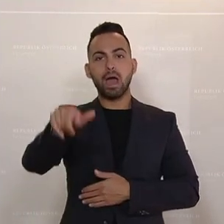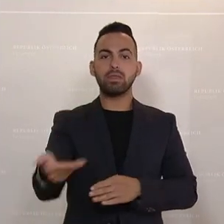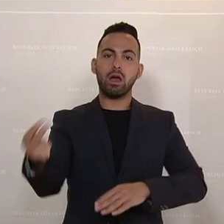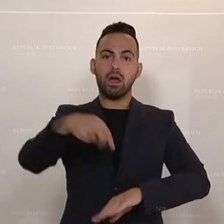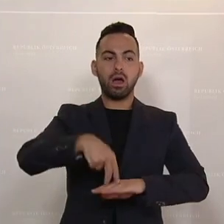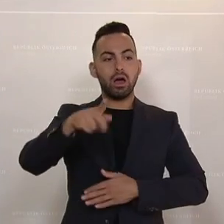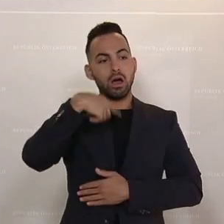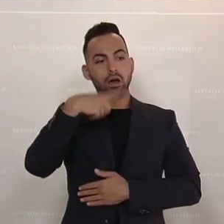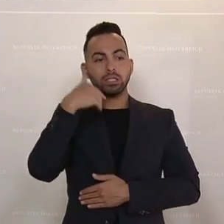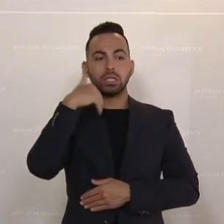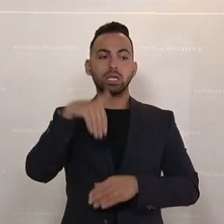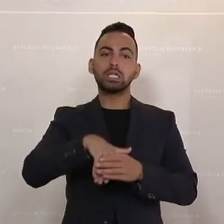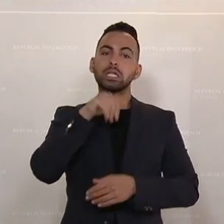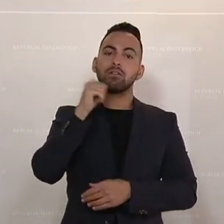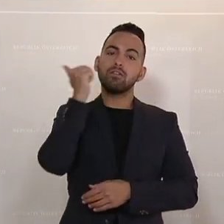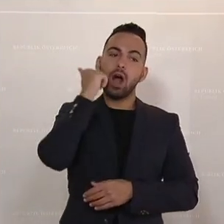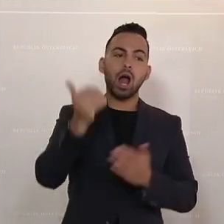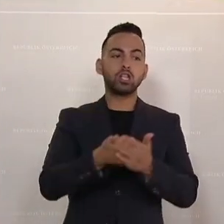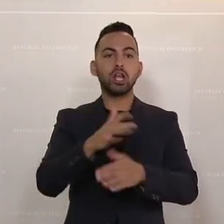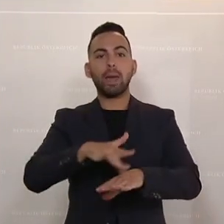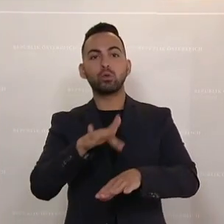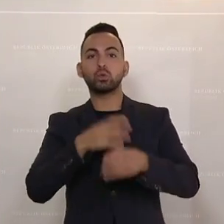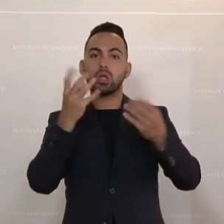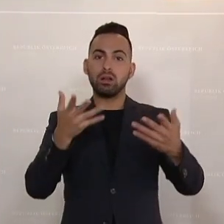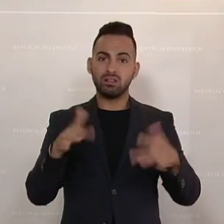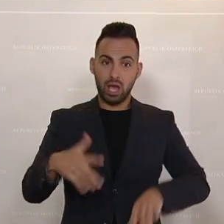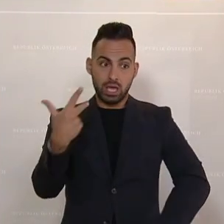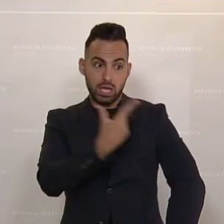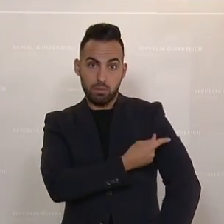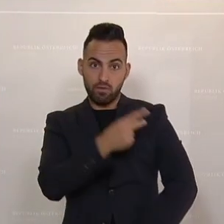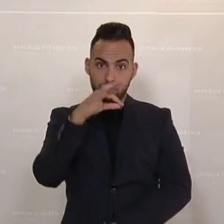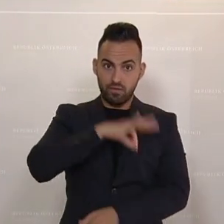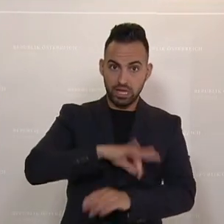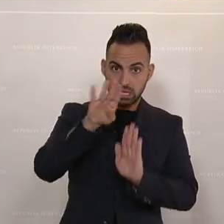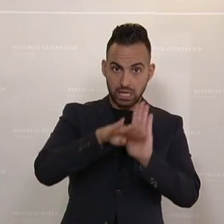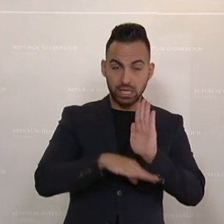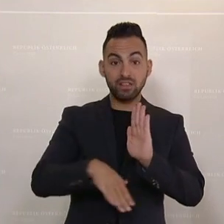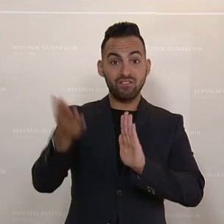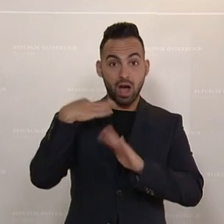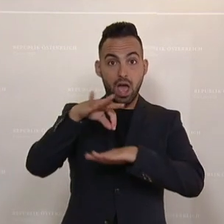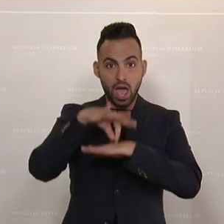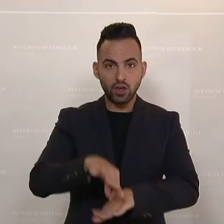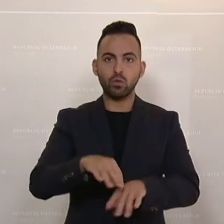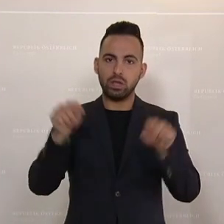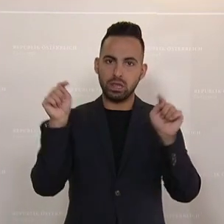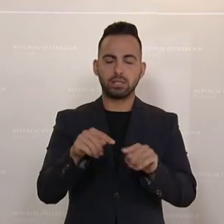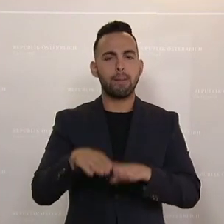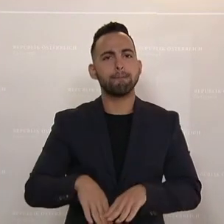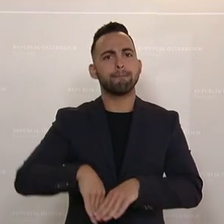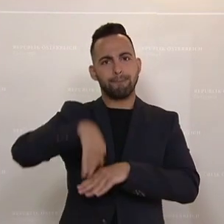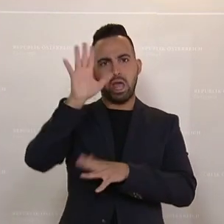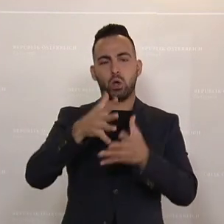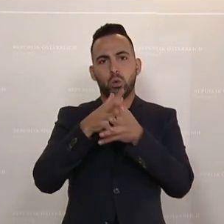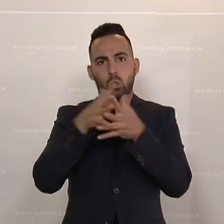werden und polarisiert und emotionalisiert wird, dann muss man sagen, das, was Sie mit dem Impfpflichtgesetz hier angestellt haben, das ist ein viel, viel größerer